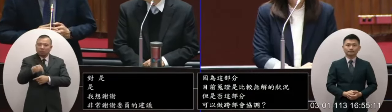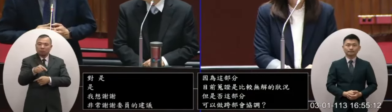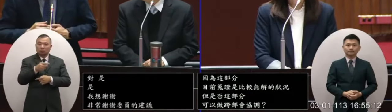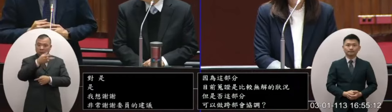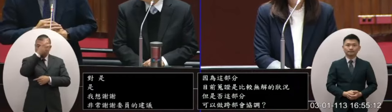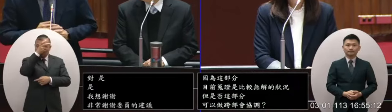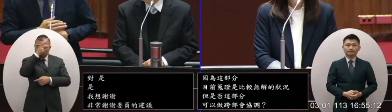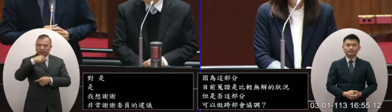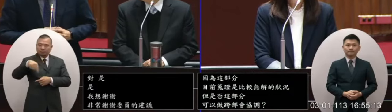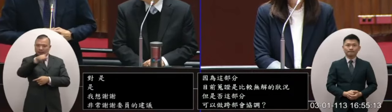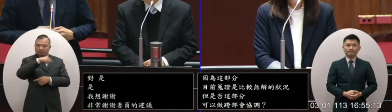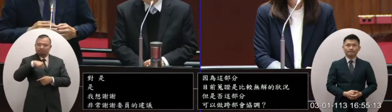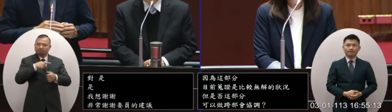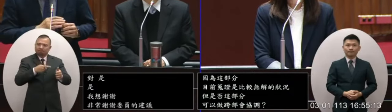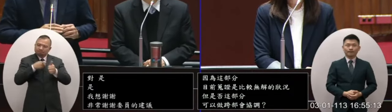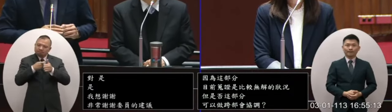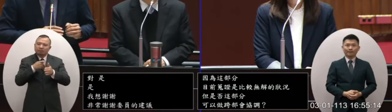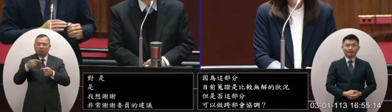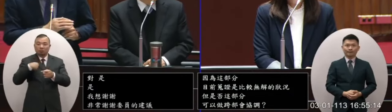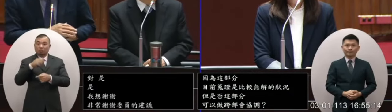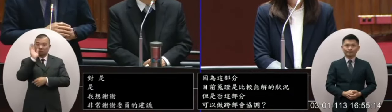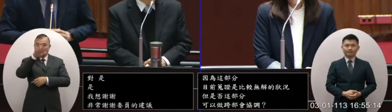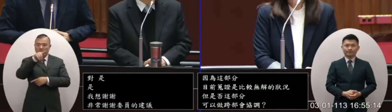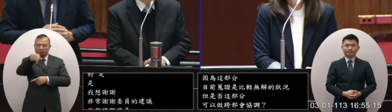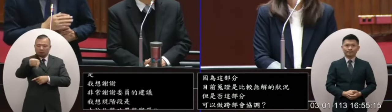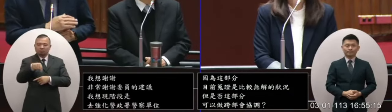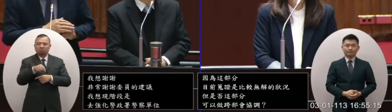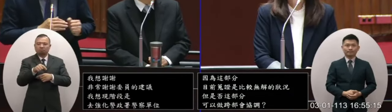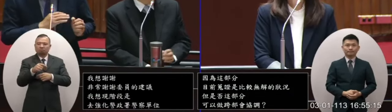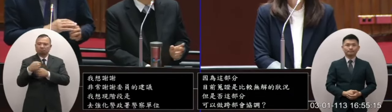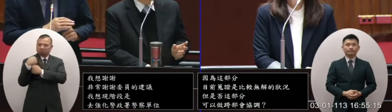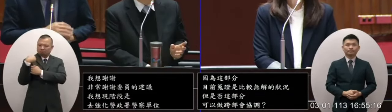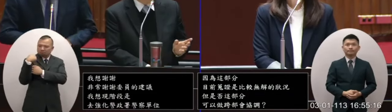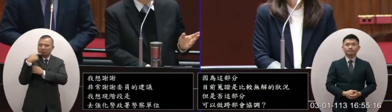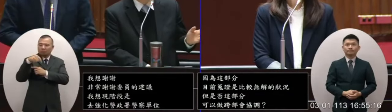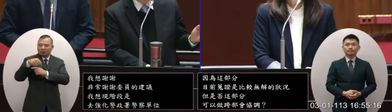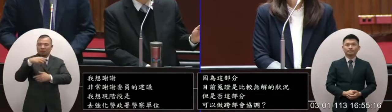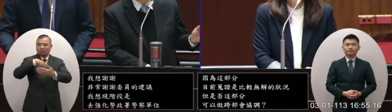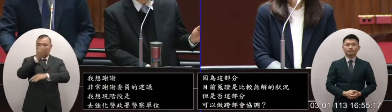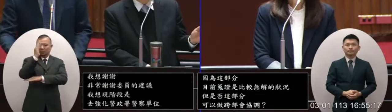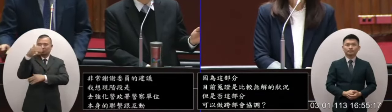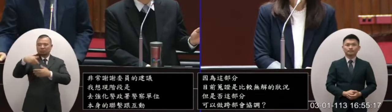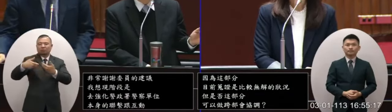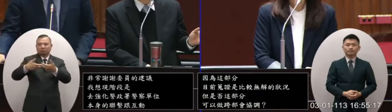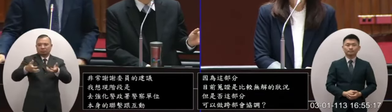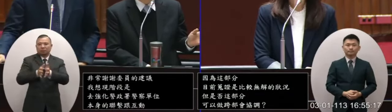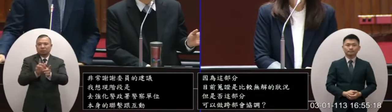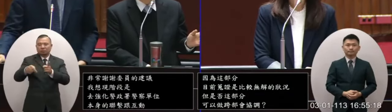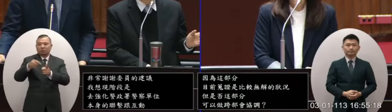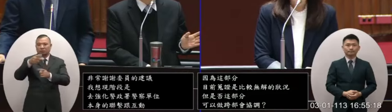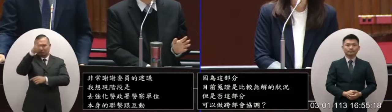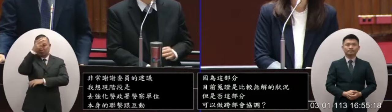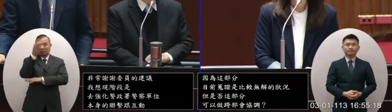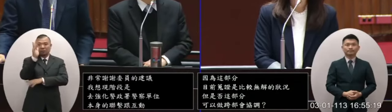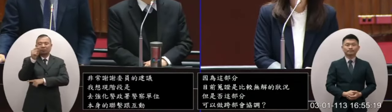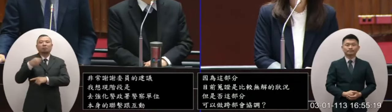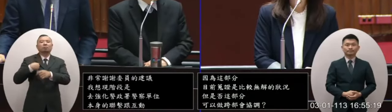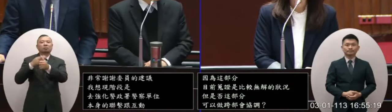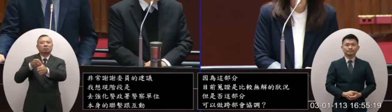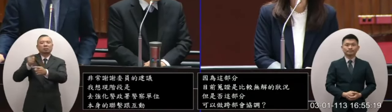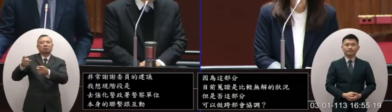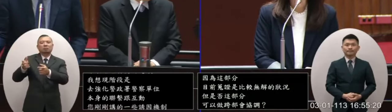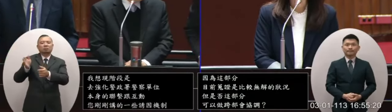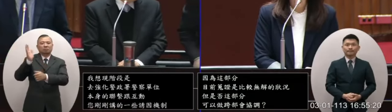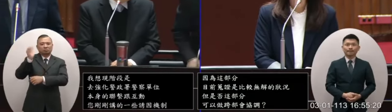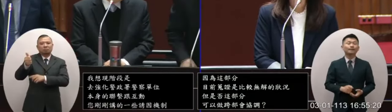机制，我想我们后续我们会朝这个方向去跟内政部警政署那边来处理。 我们请内政部长说明一下。 好，是，谢谢各位委员